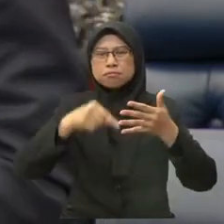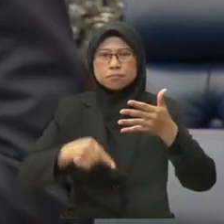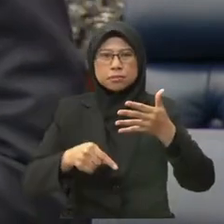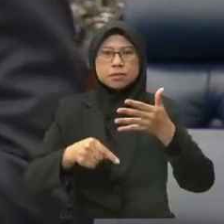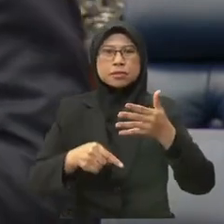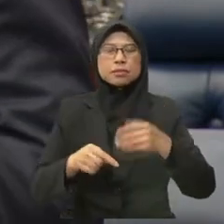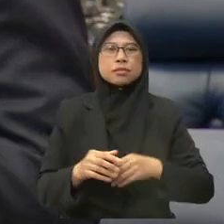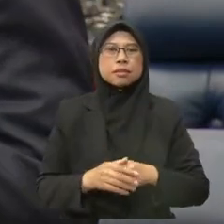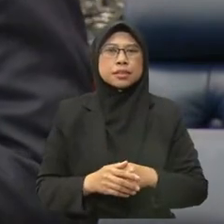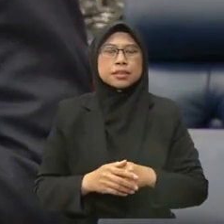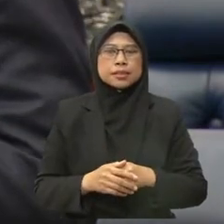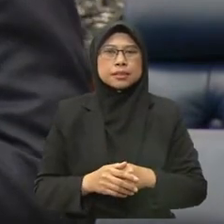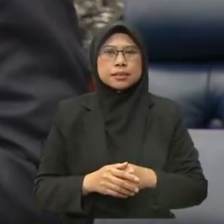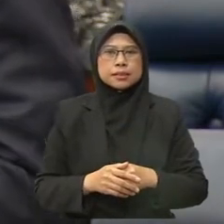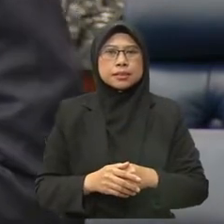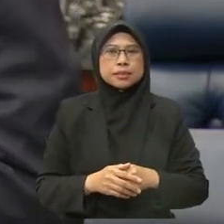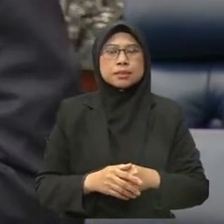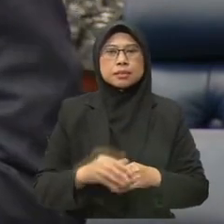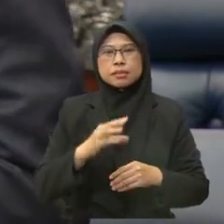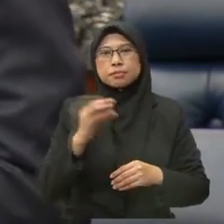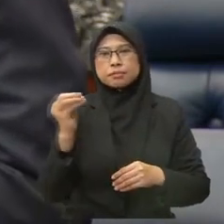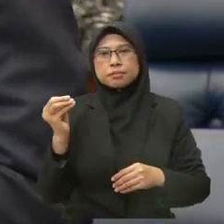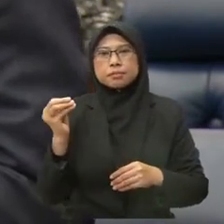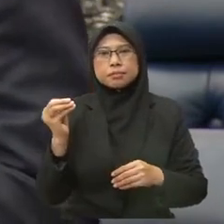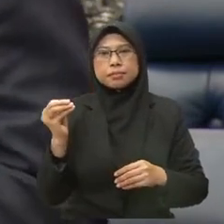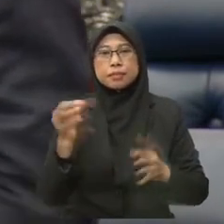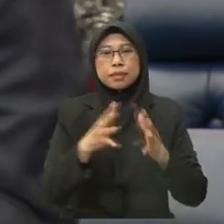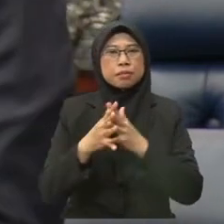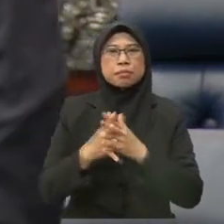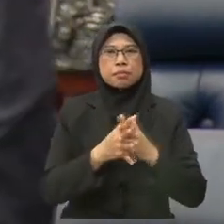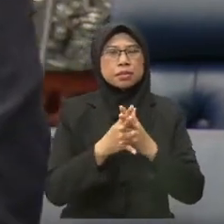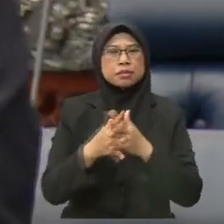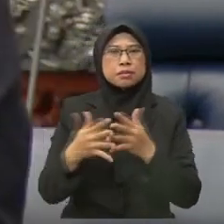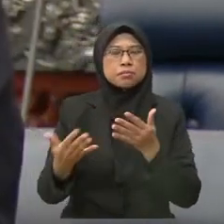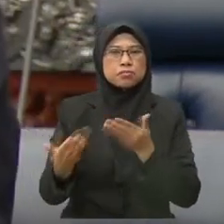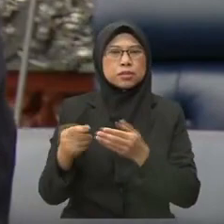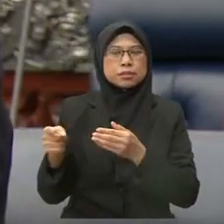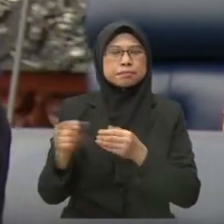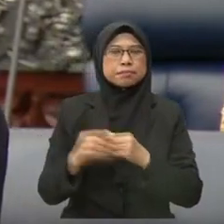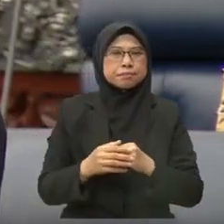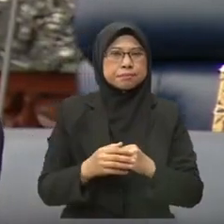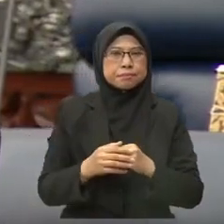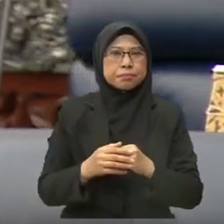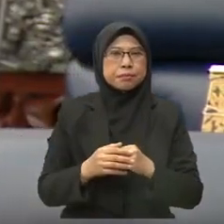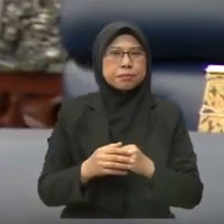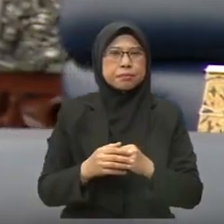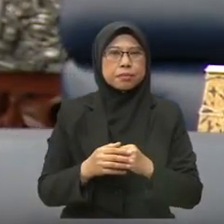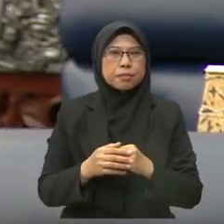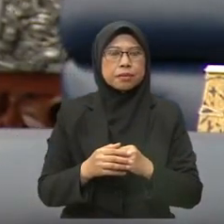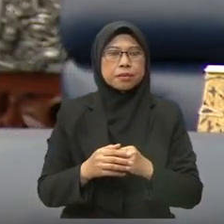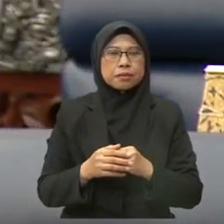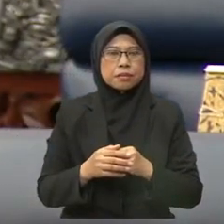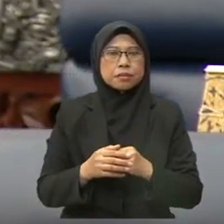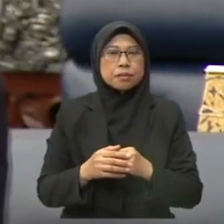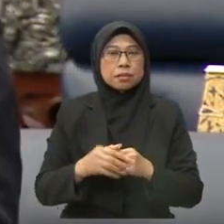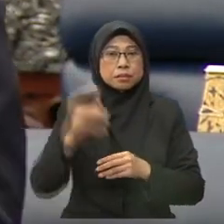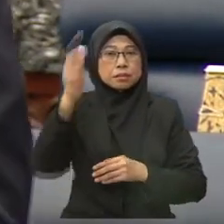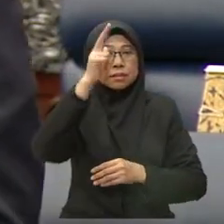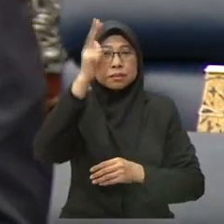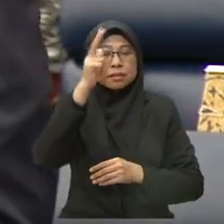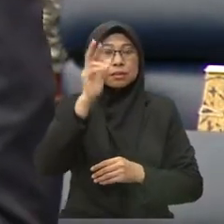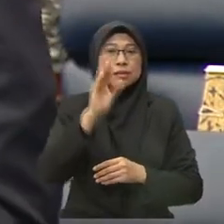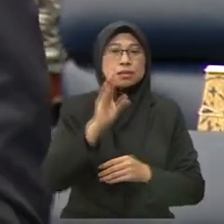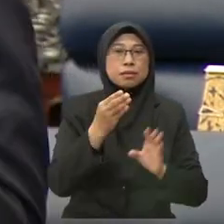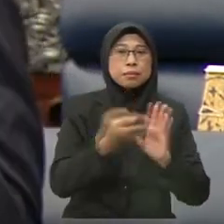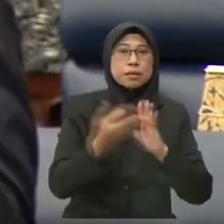sekali wiing rate differential dengan Amerika Syarikat dengan izin Adakah pihak kerajaan dan Bank